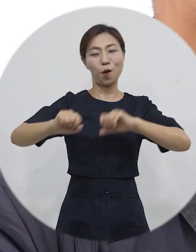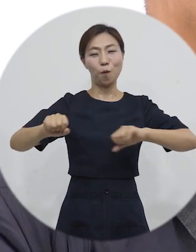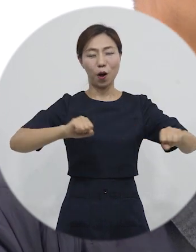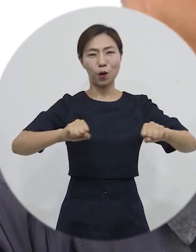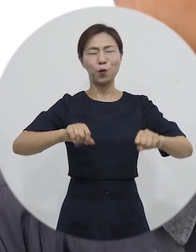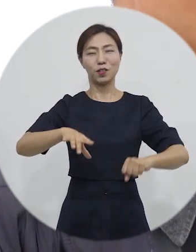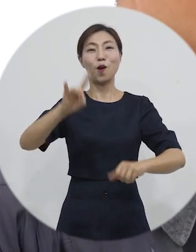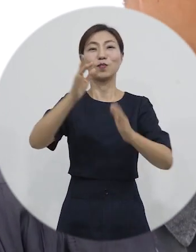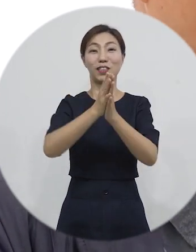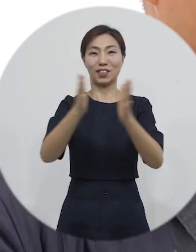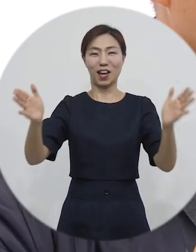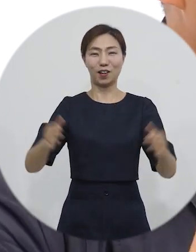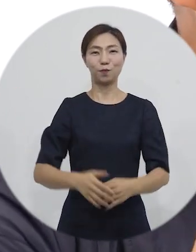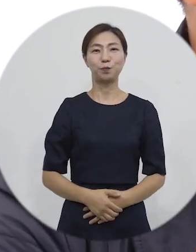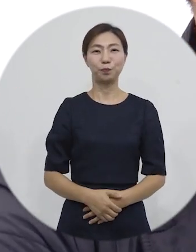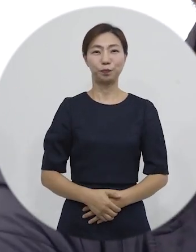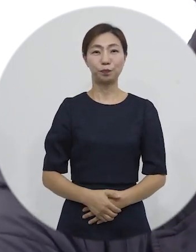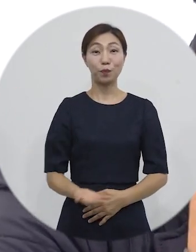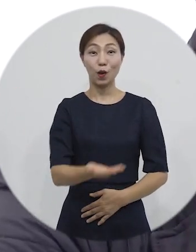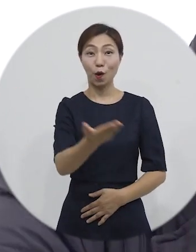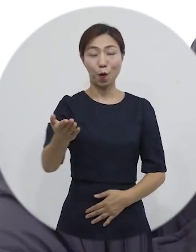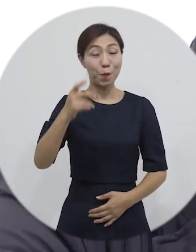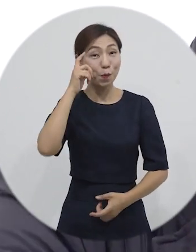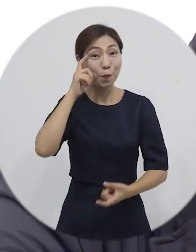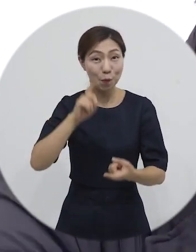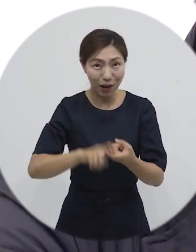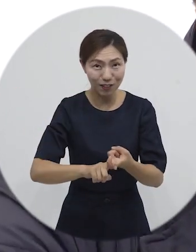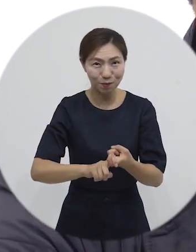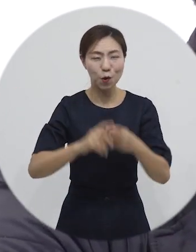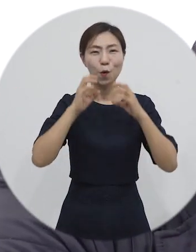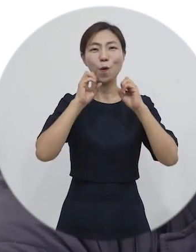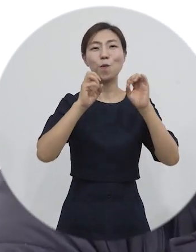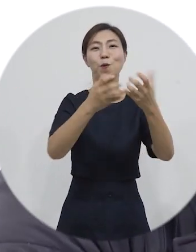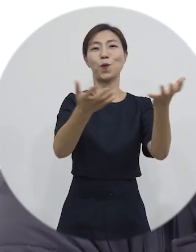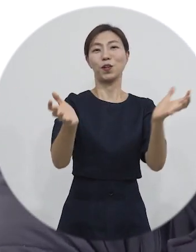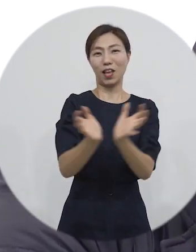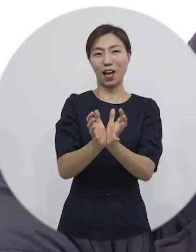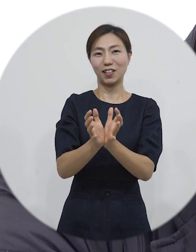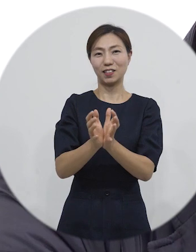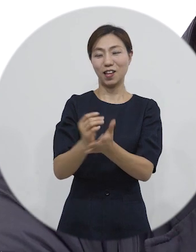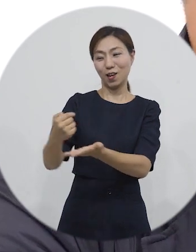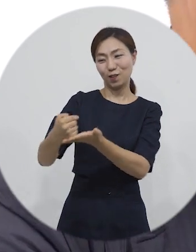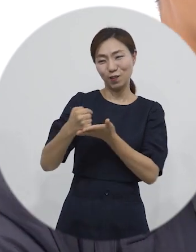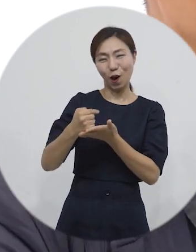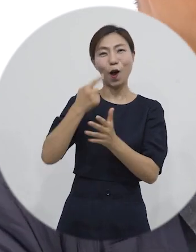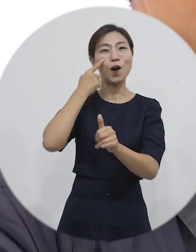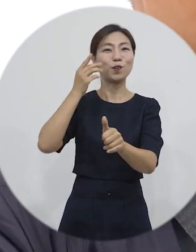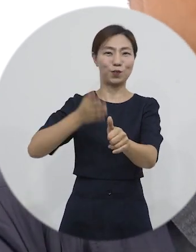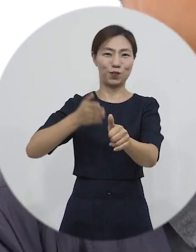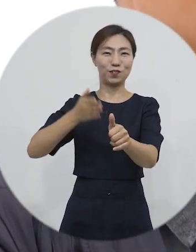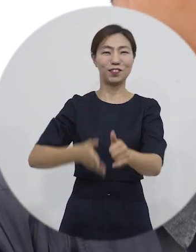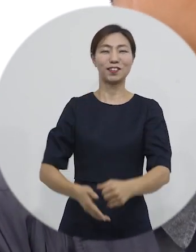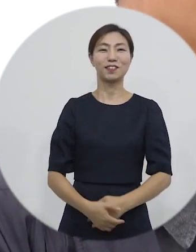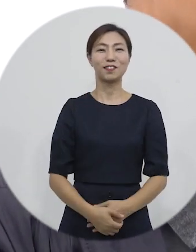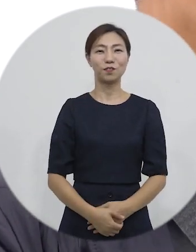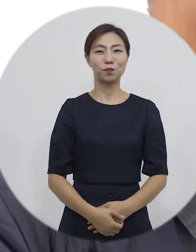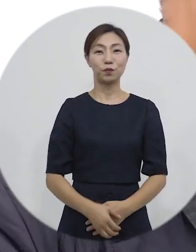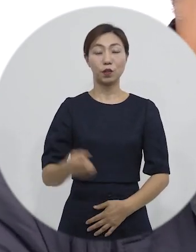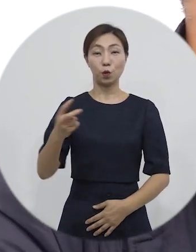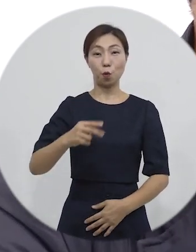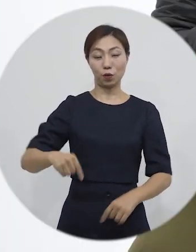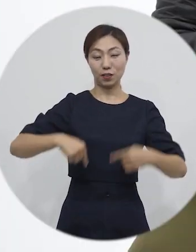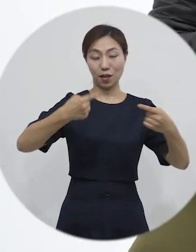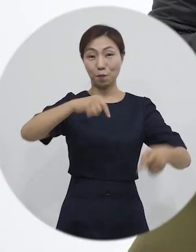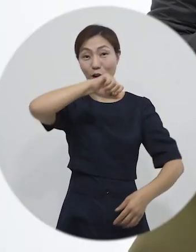변화입니다. 그러니까 여러분들도 한번 관심 있으시면 홍보단에 또 지원도 한번 해보시고 그렇게 해보시면 좋겠습니다.